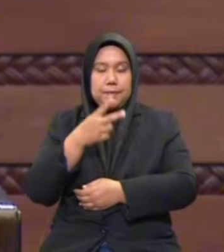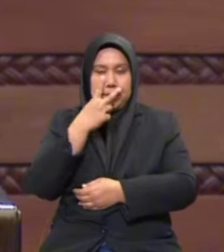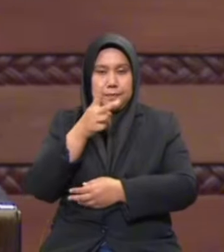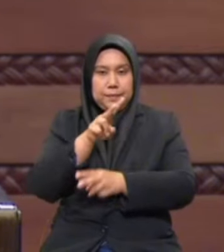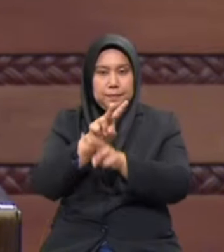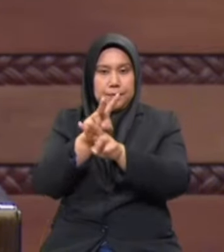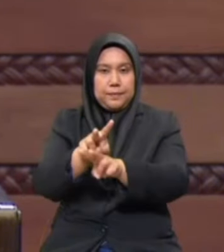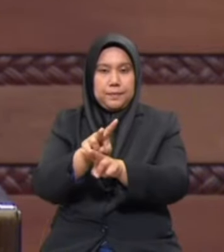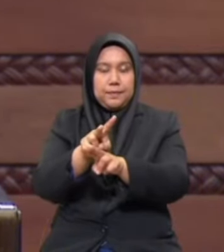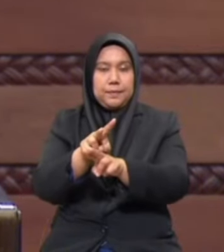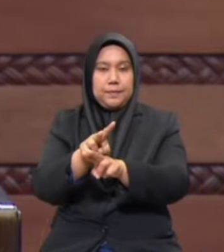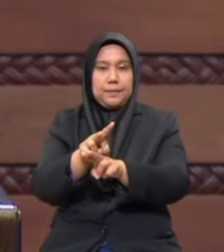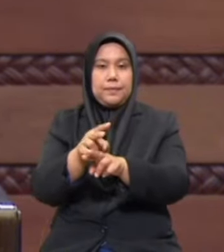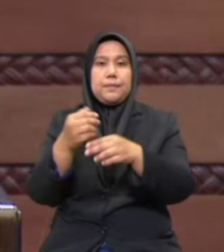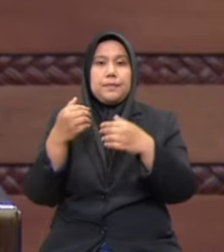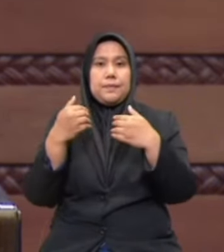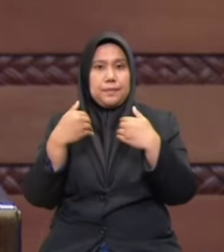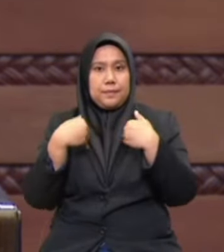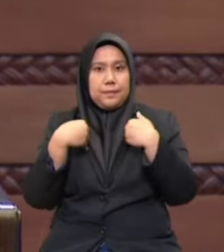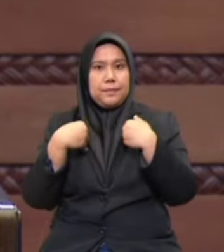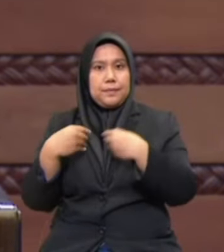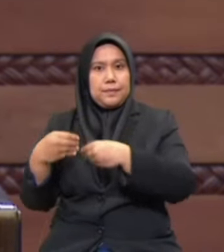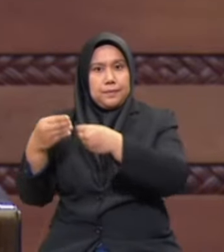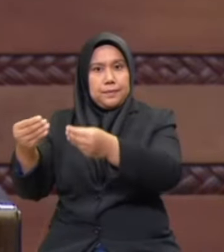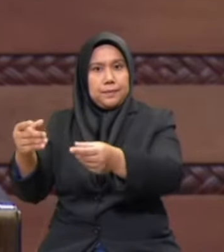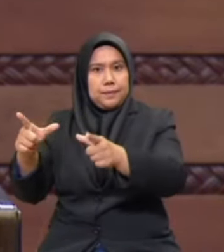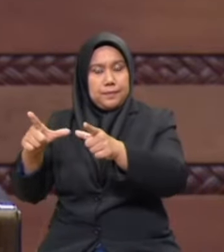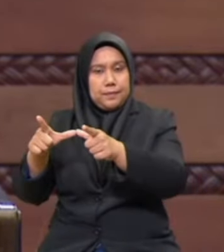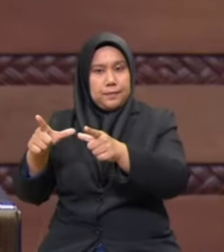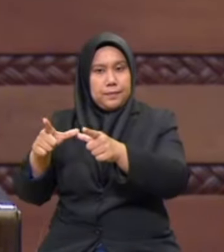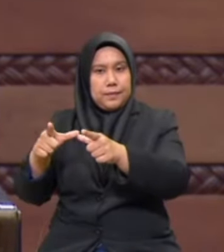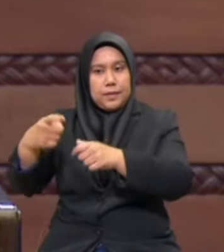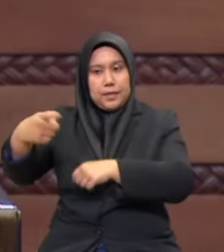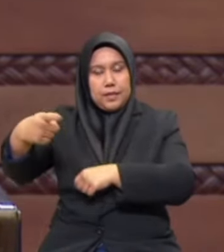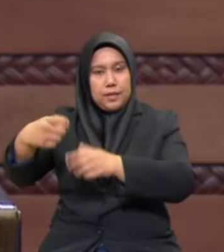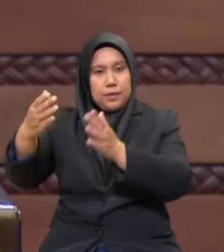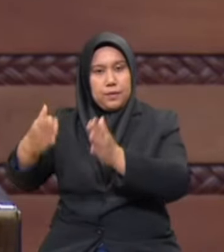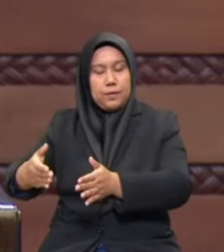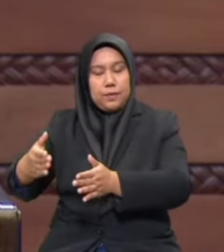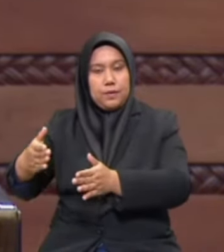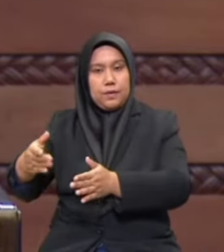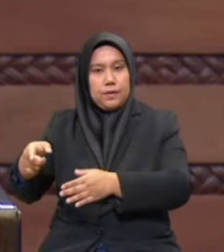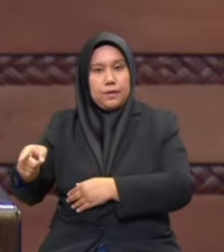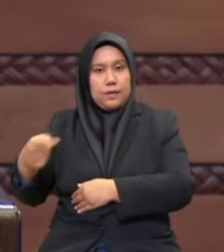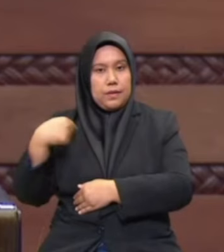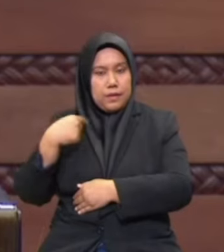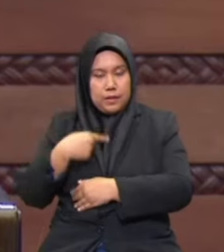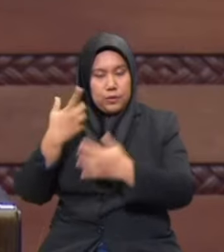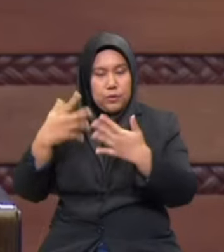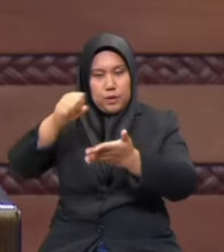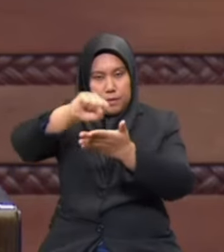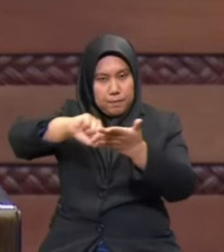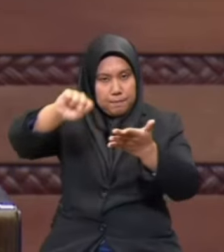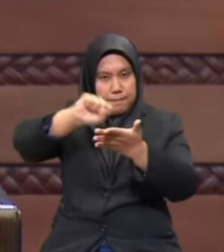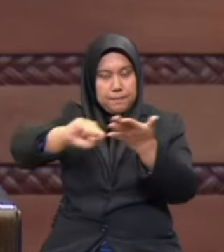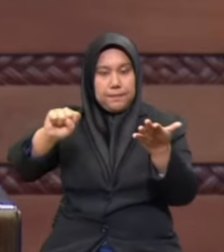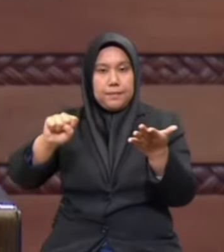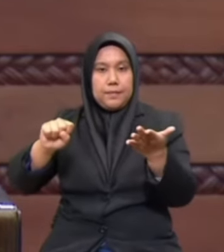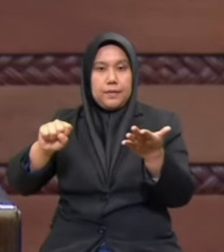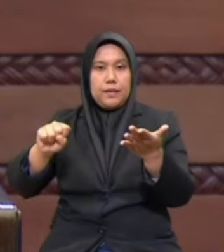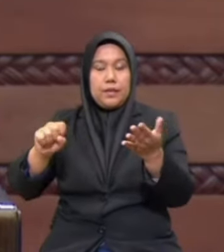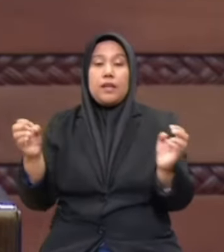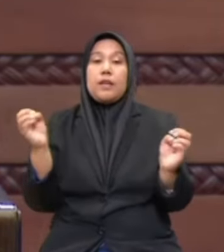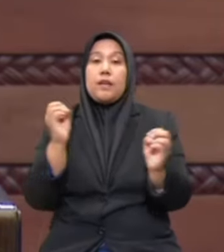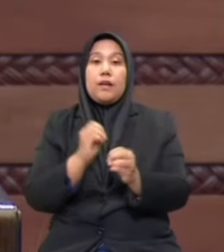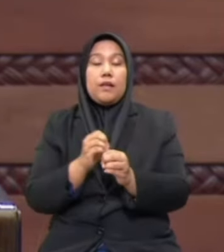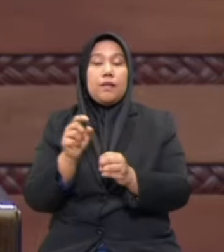ada Een Dia kasi Len kas Siwa orang kita sudah dapat siasat dan juga dia punya offis